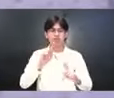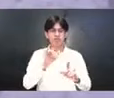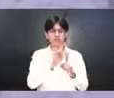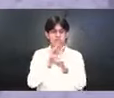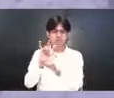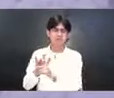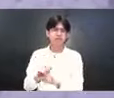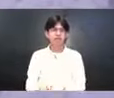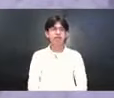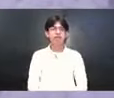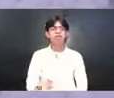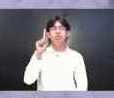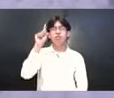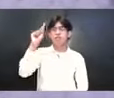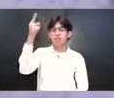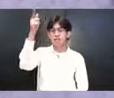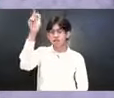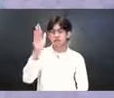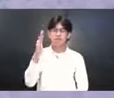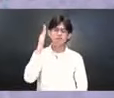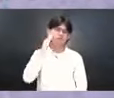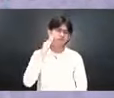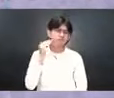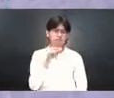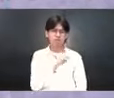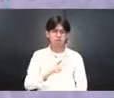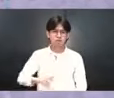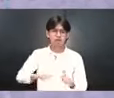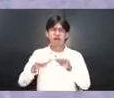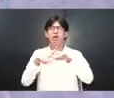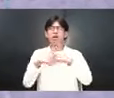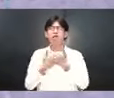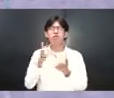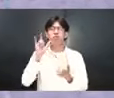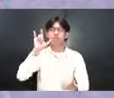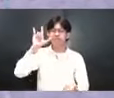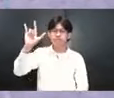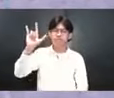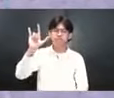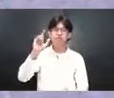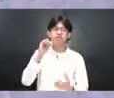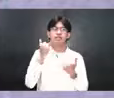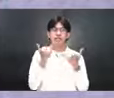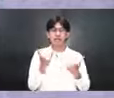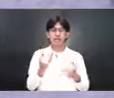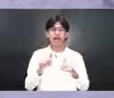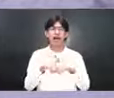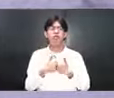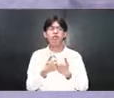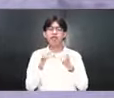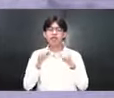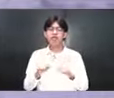how do you want me to love you today? Nag-iiba yan